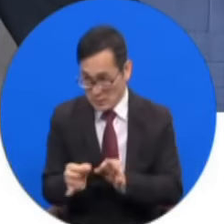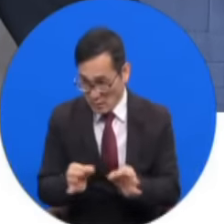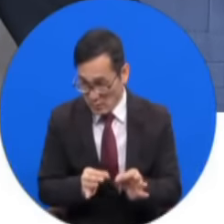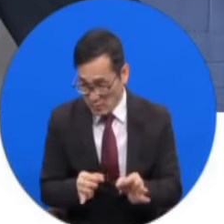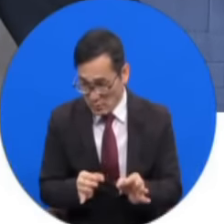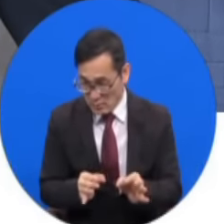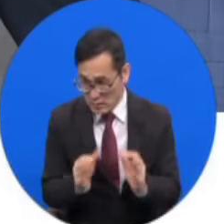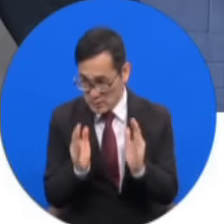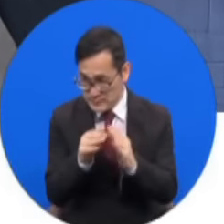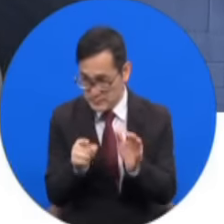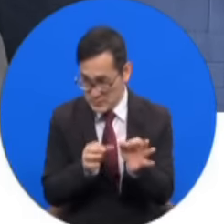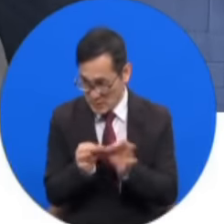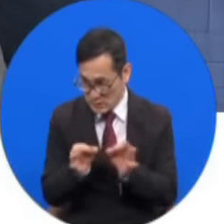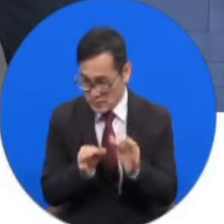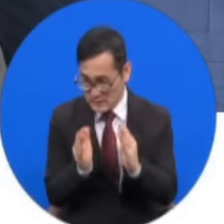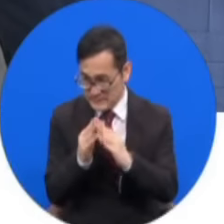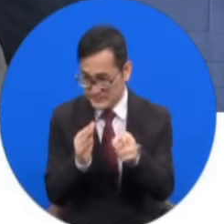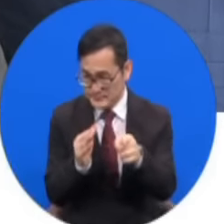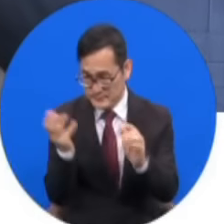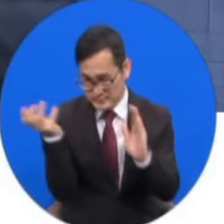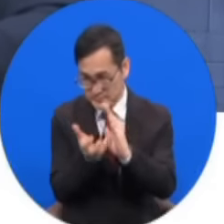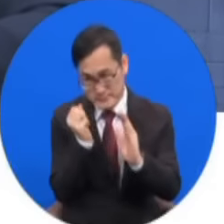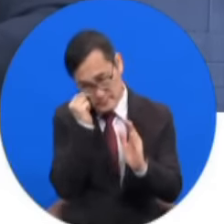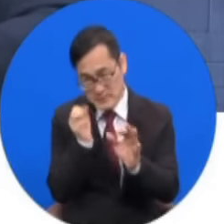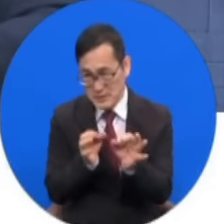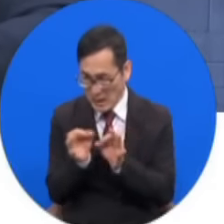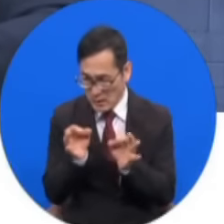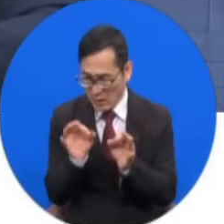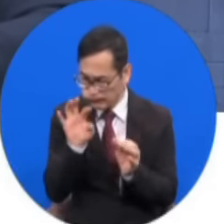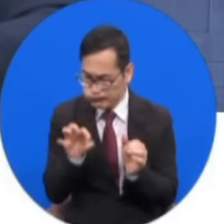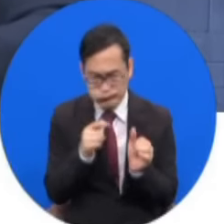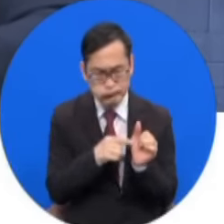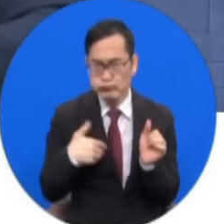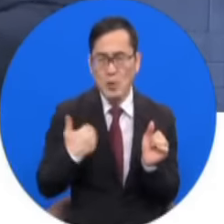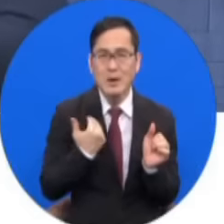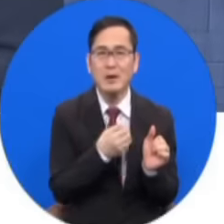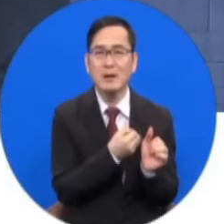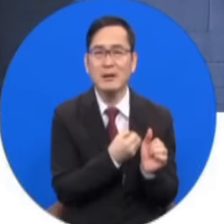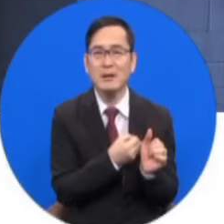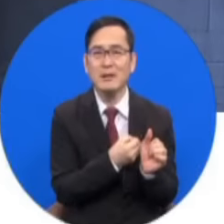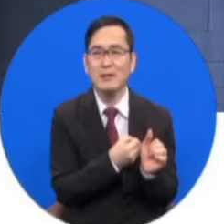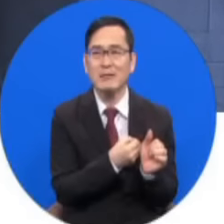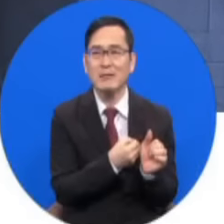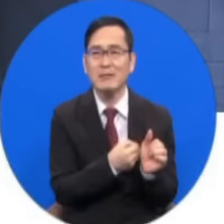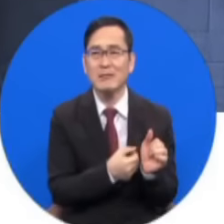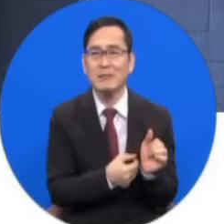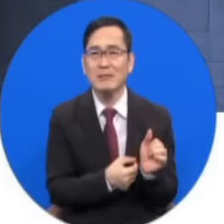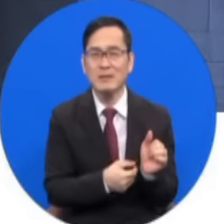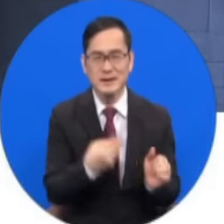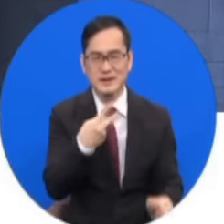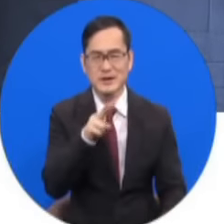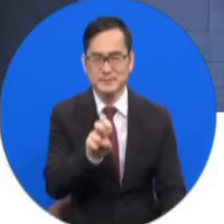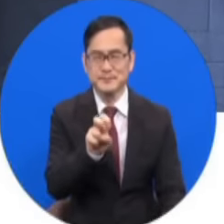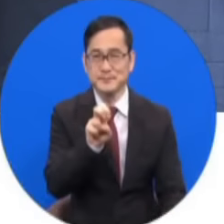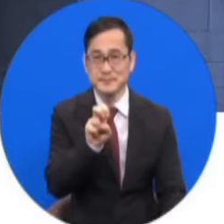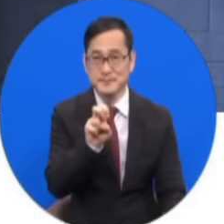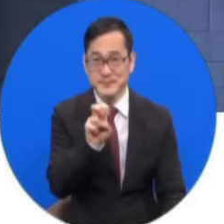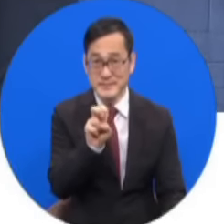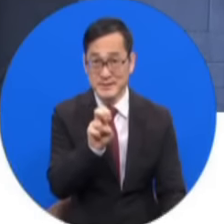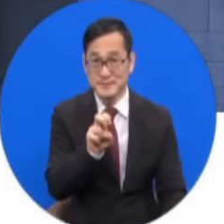해 이걸 잘 모르고 있다라는 현재 상태인데 그러면 신부님이 2022년 20